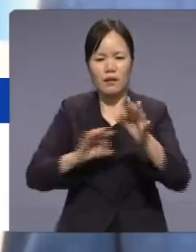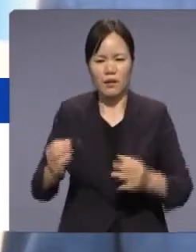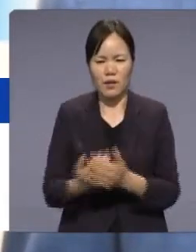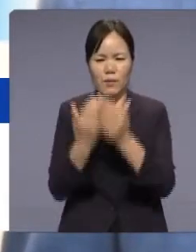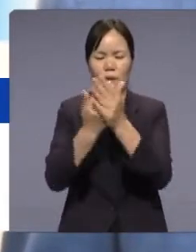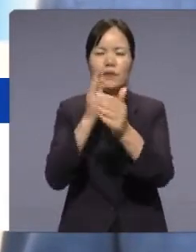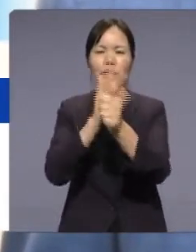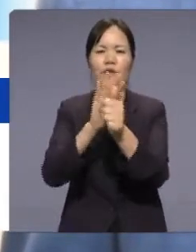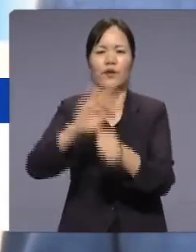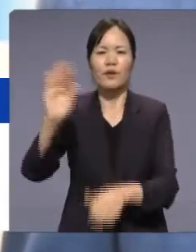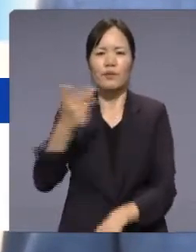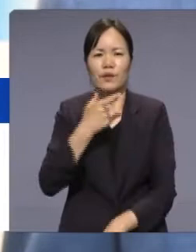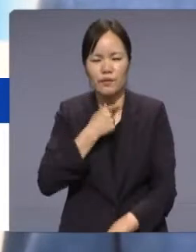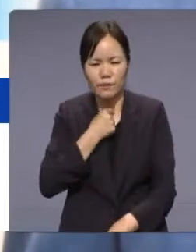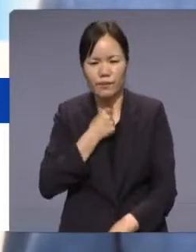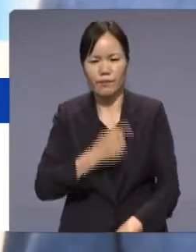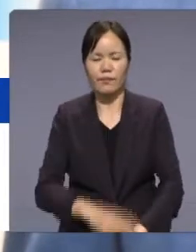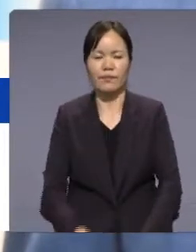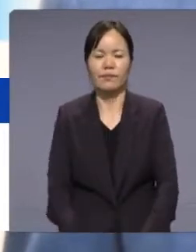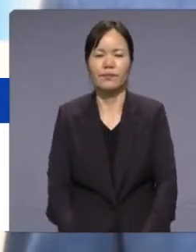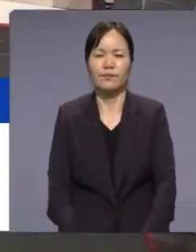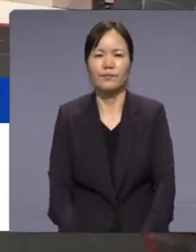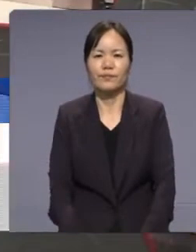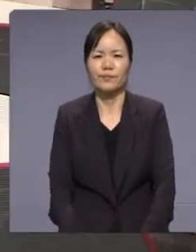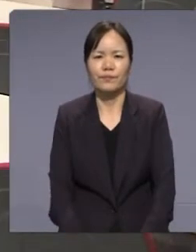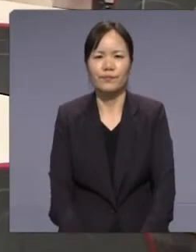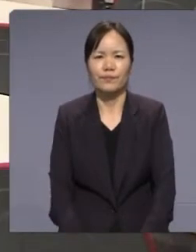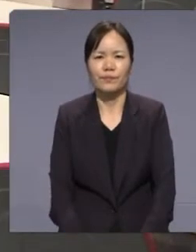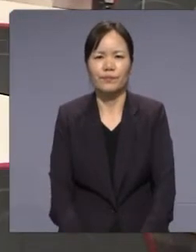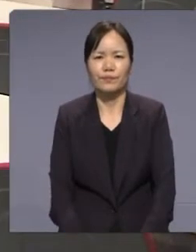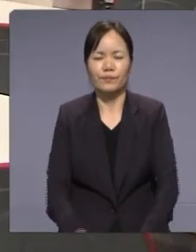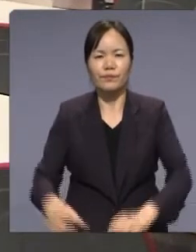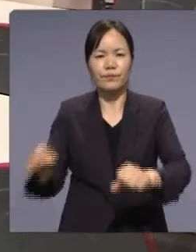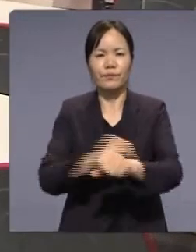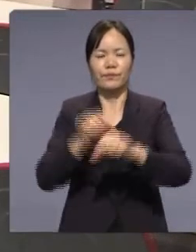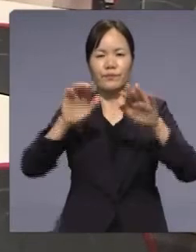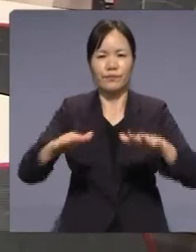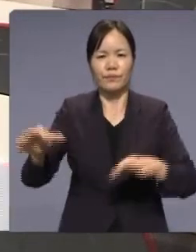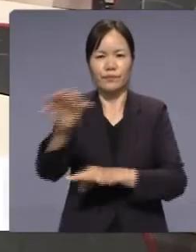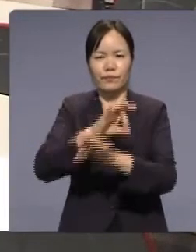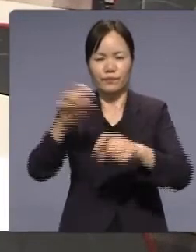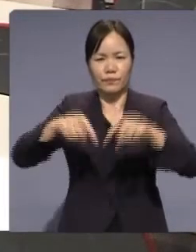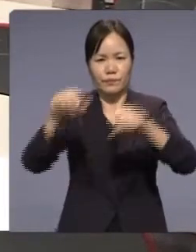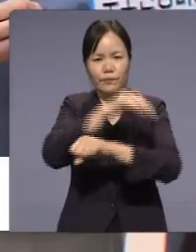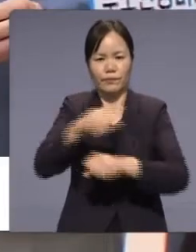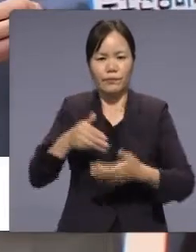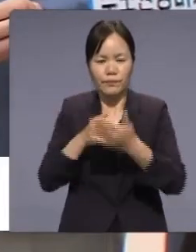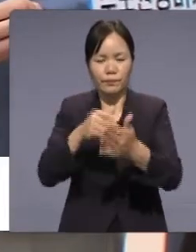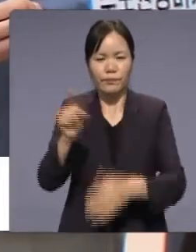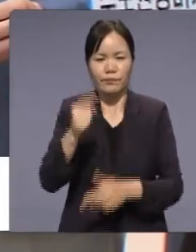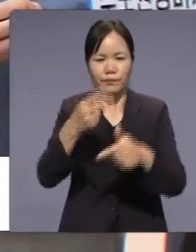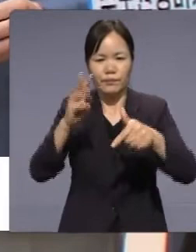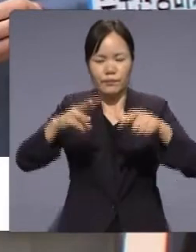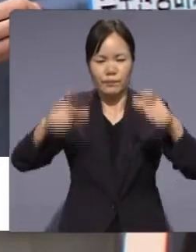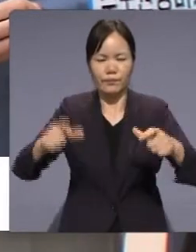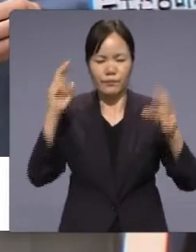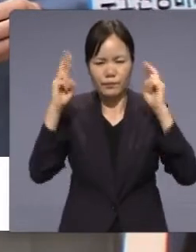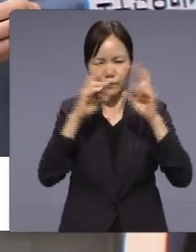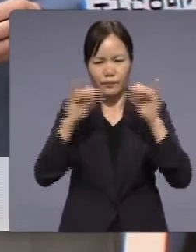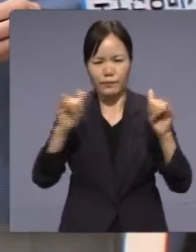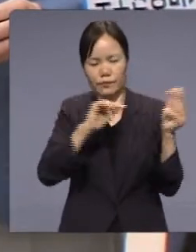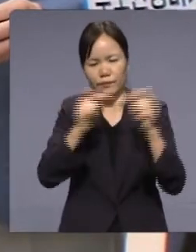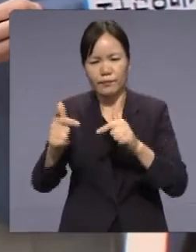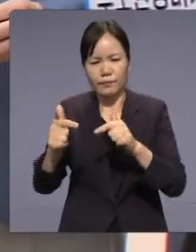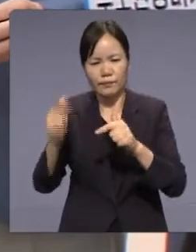지역 경제 발전에 도움이 되길 바랍니다. 특히 이번 경제 정책 제안은 인천 지역 기업인들의